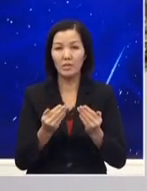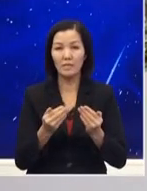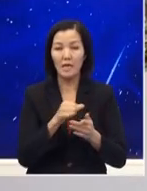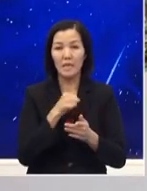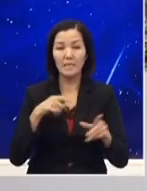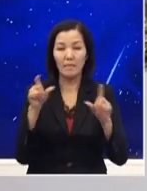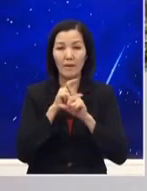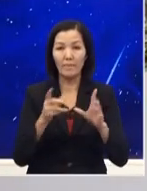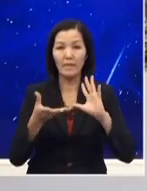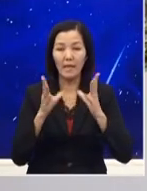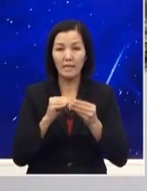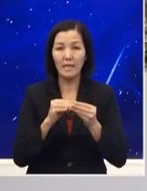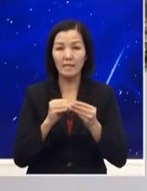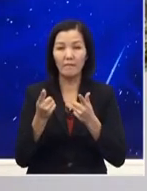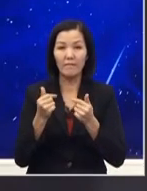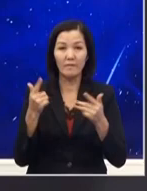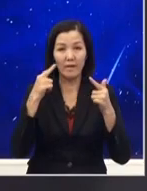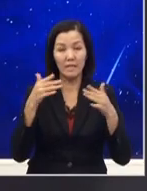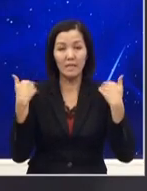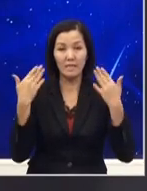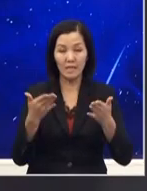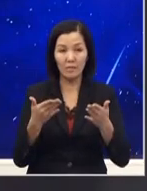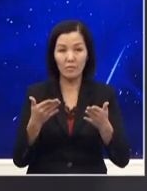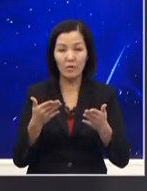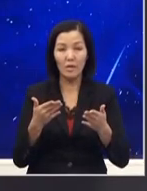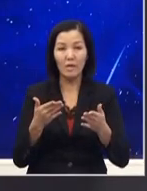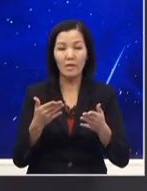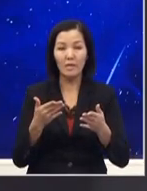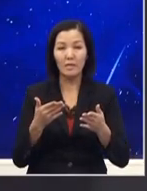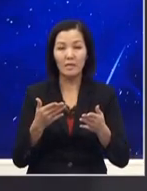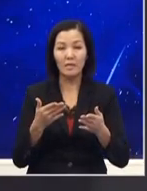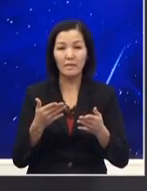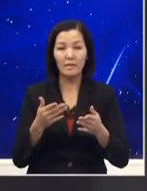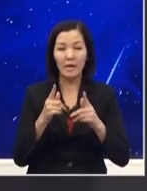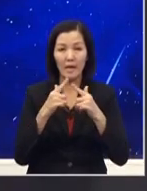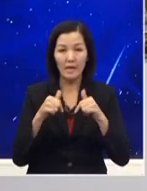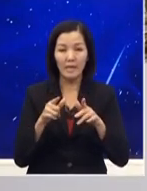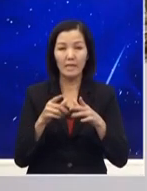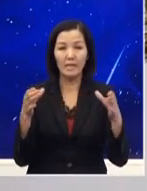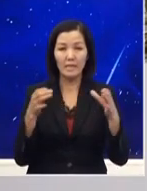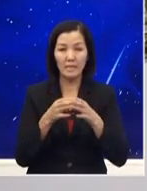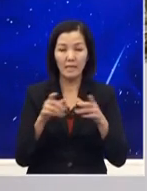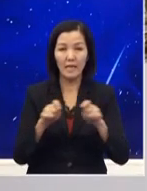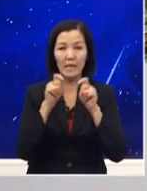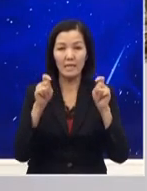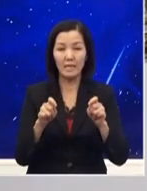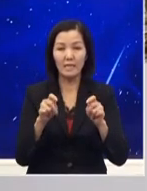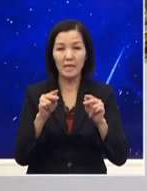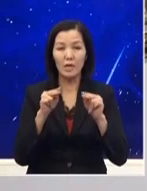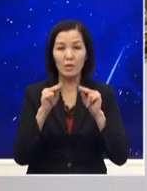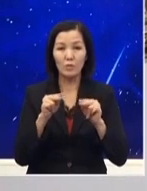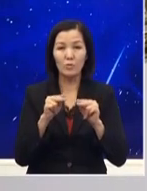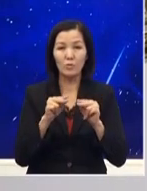объект анализа вызывает инициативу, когда именно военизированная организация так открыто отнеслись к